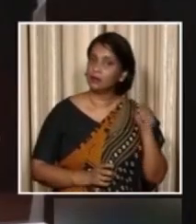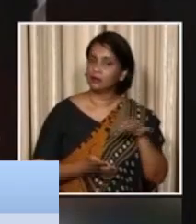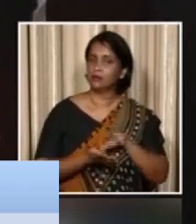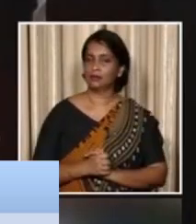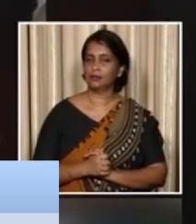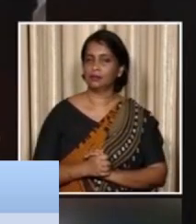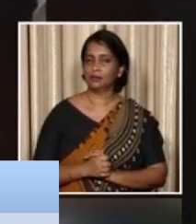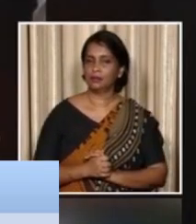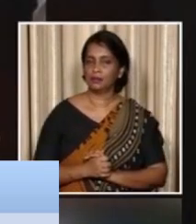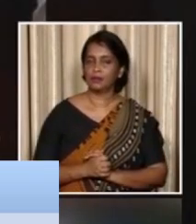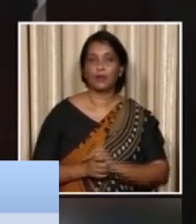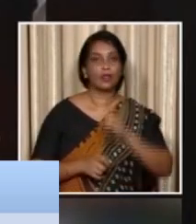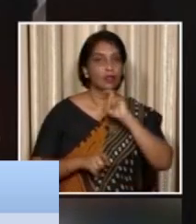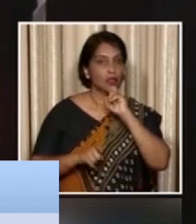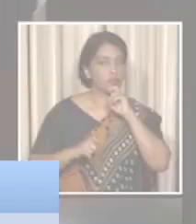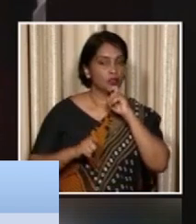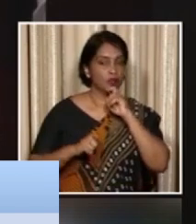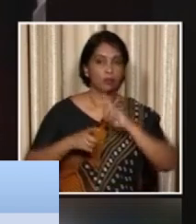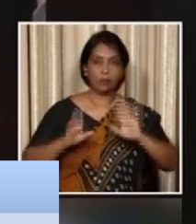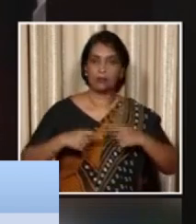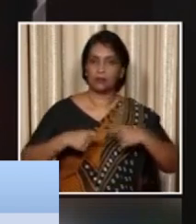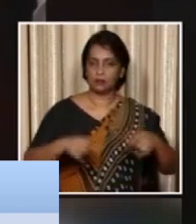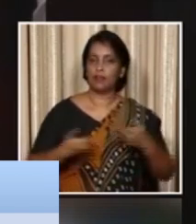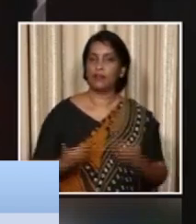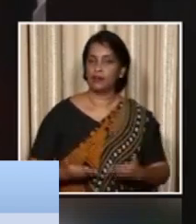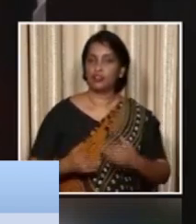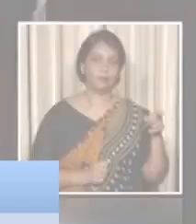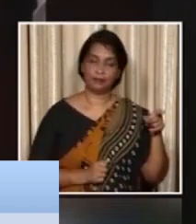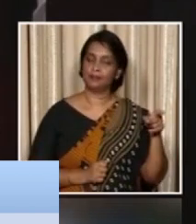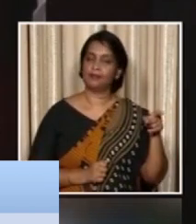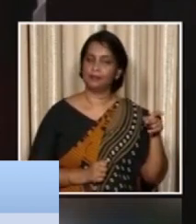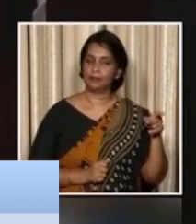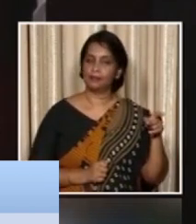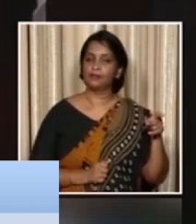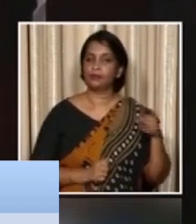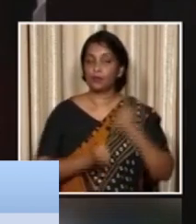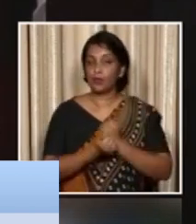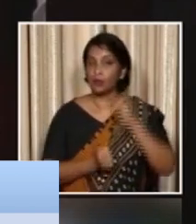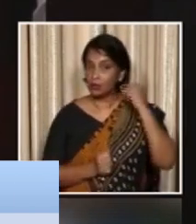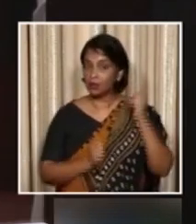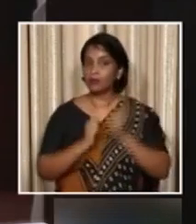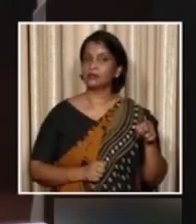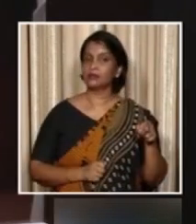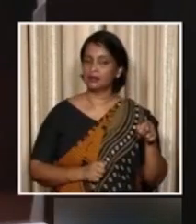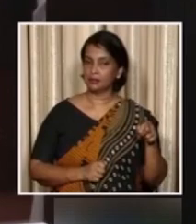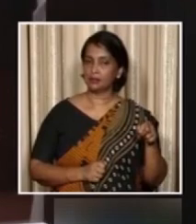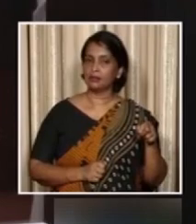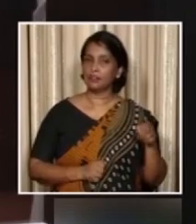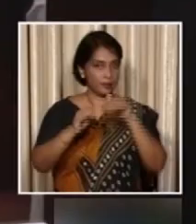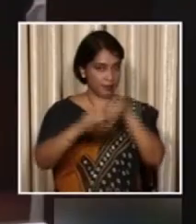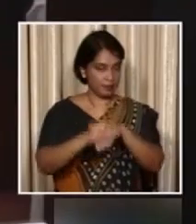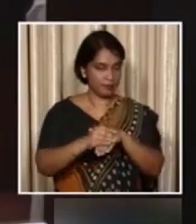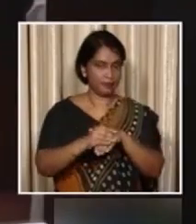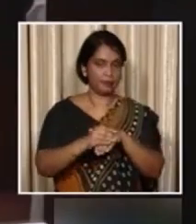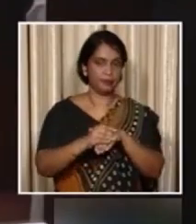අරගෙන තිබෙනවා නඩු විභාගයේ අවසන් වන තෙක් වර්තමාන පොලිස්පතිවරයාගේ පොලිස්පති හැටියට කටයුතු කිරීමේ වගකීම